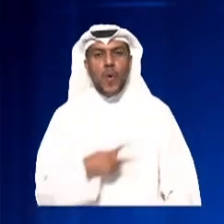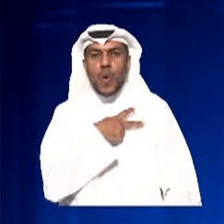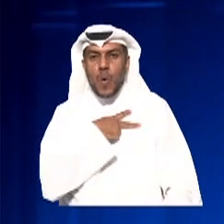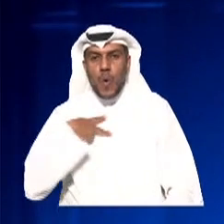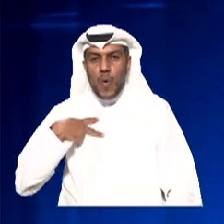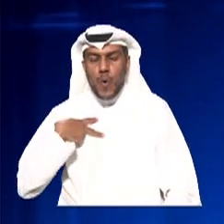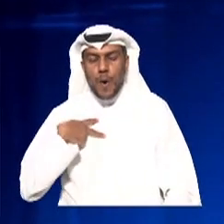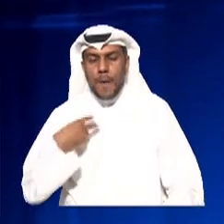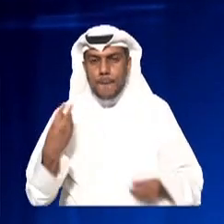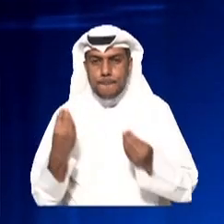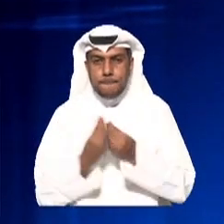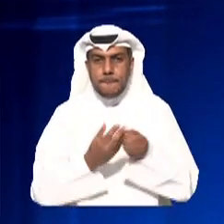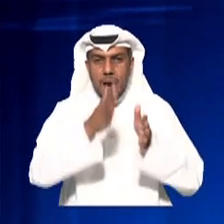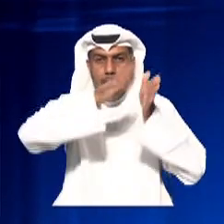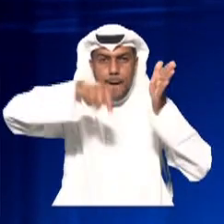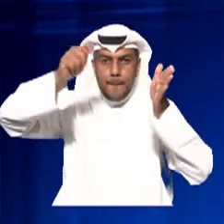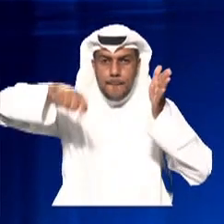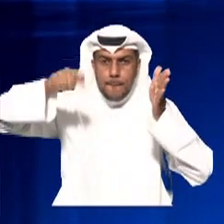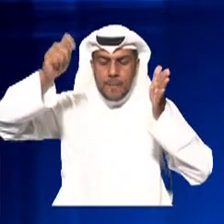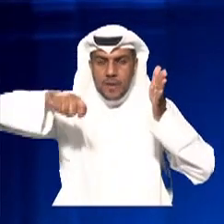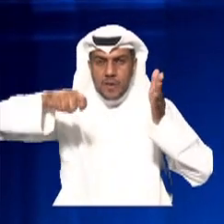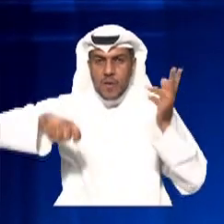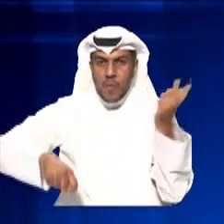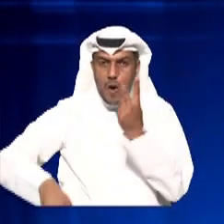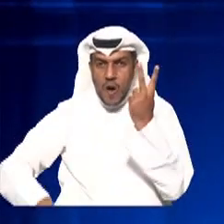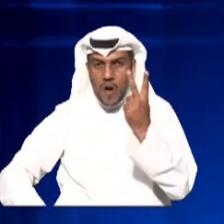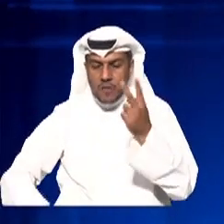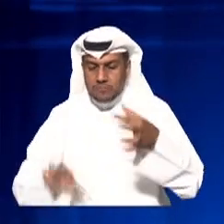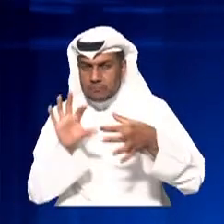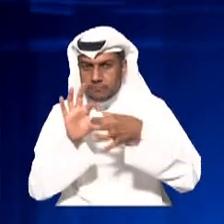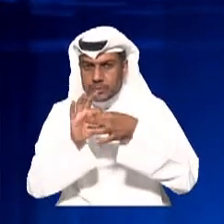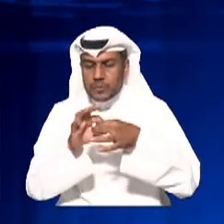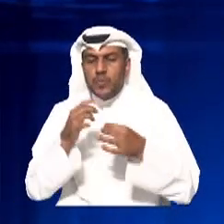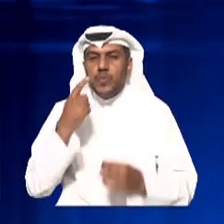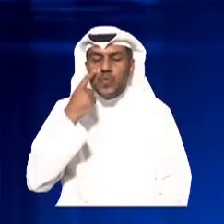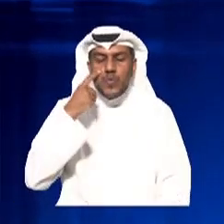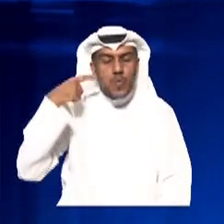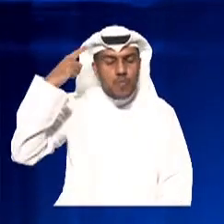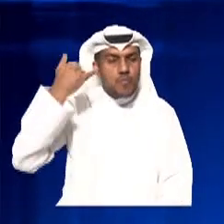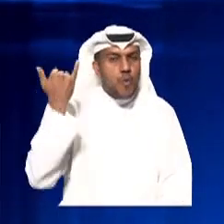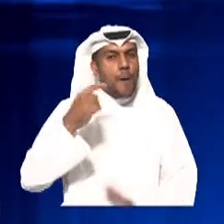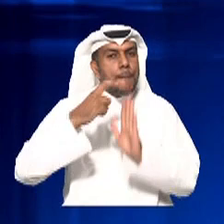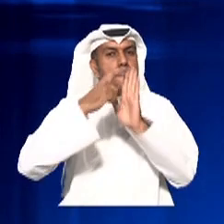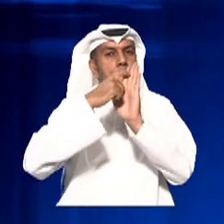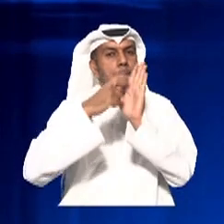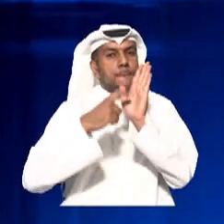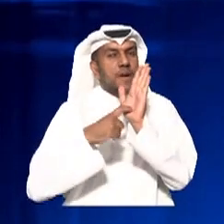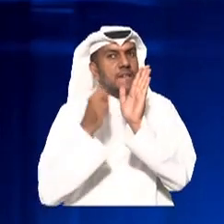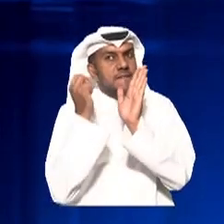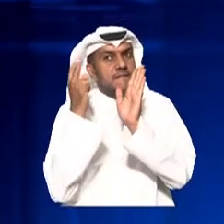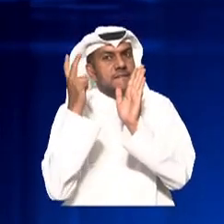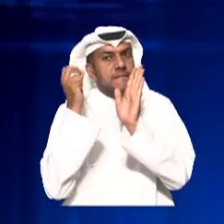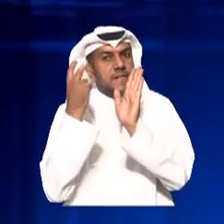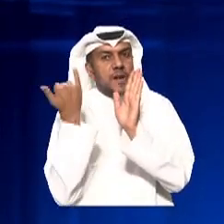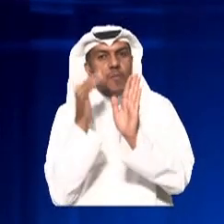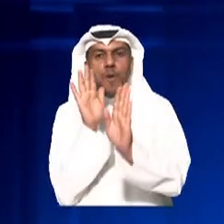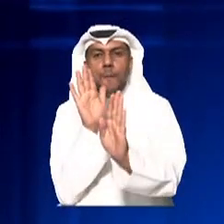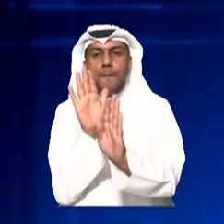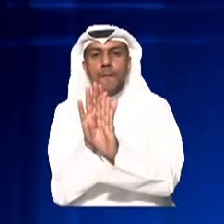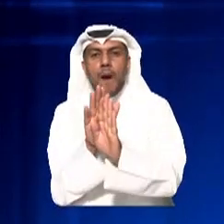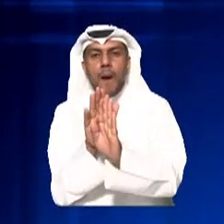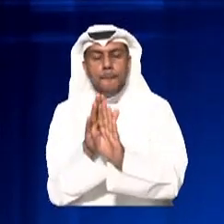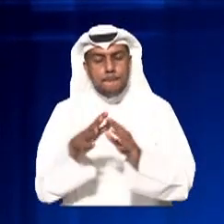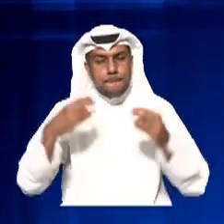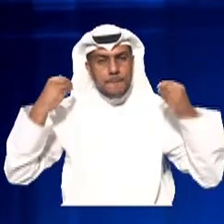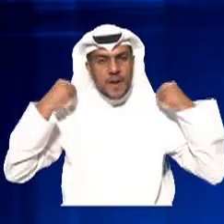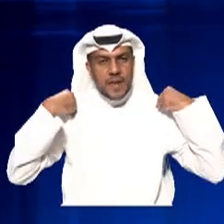الأمة لسن التشريعات اللازمة وتعديل القوانين القائمة بما يكفل دعم الرياضة الكويتية